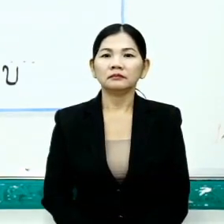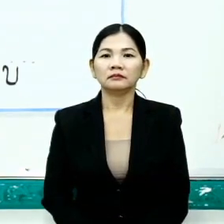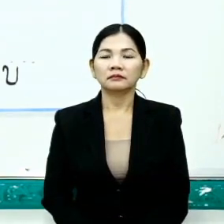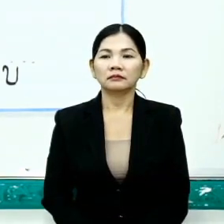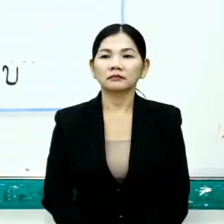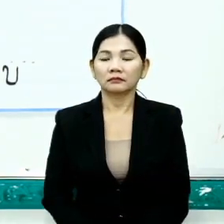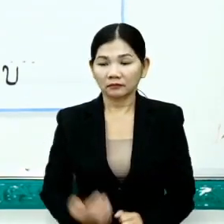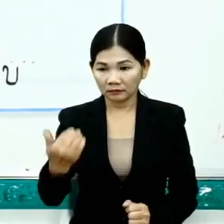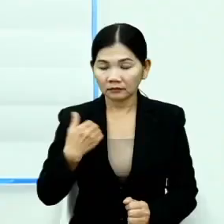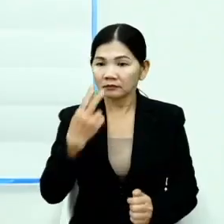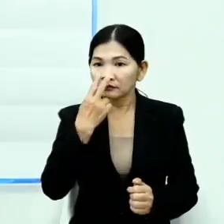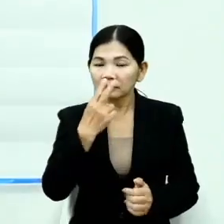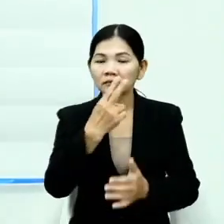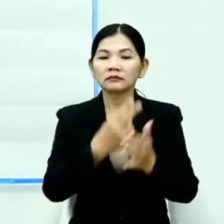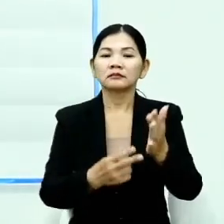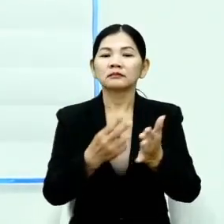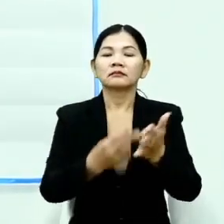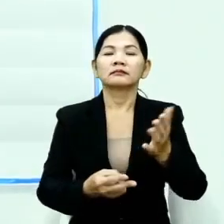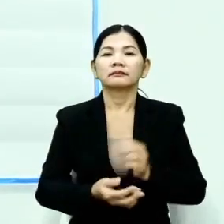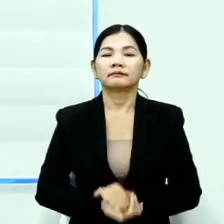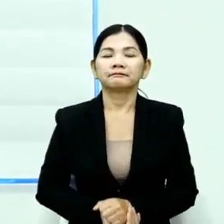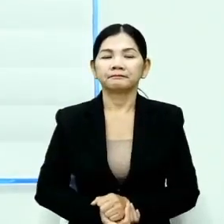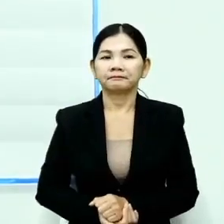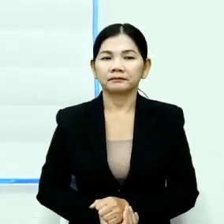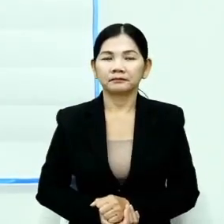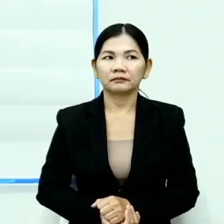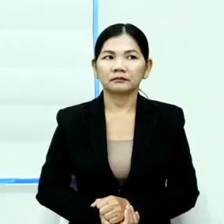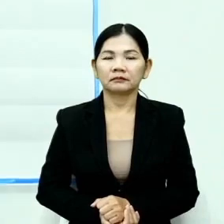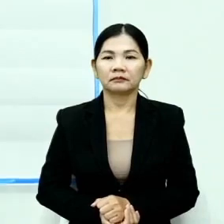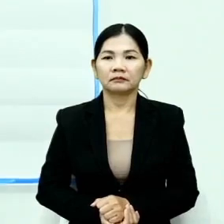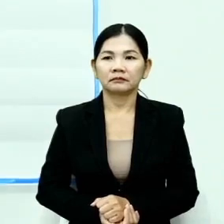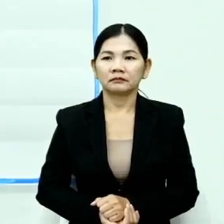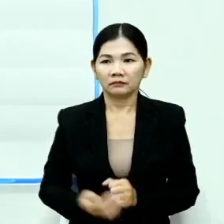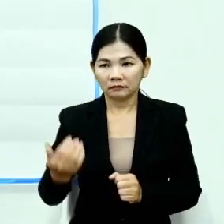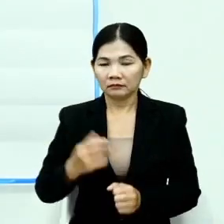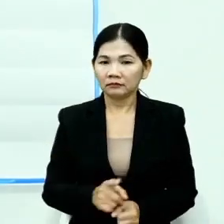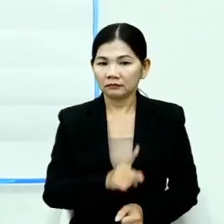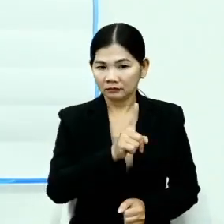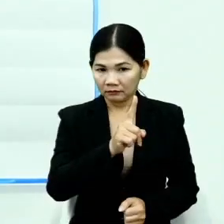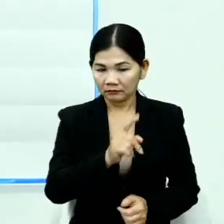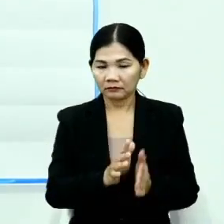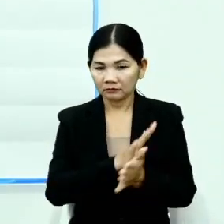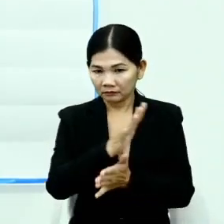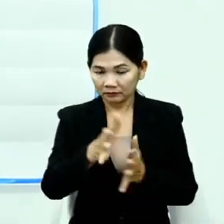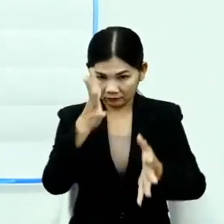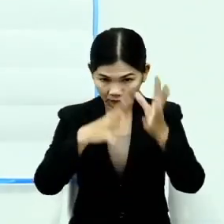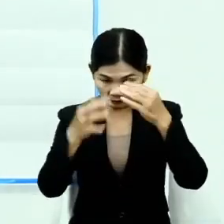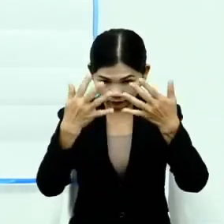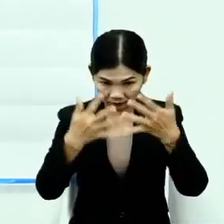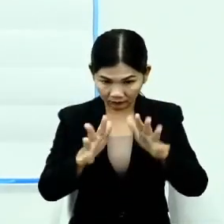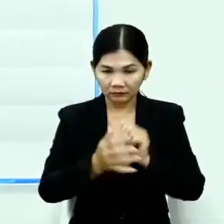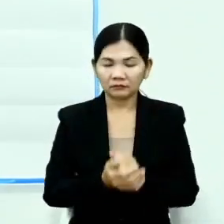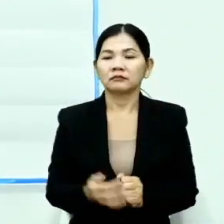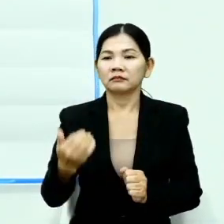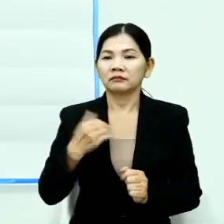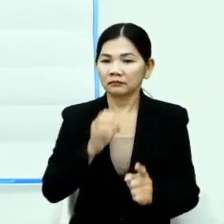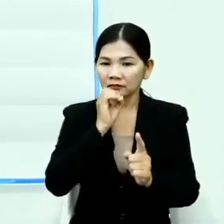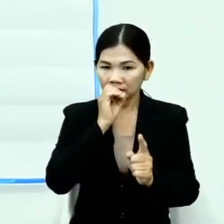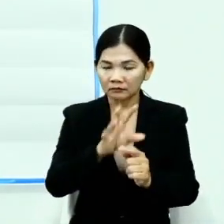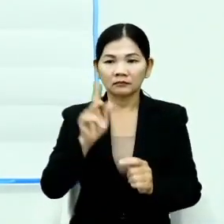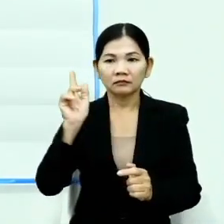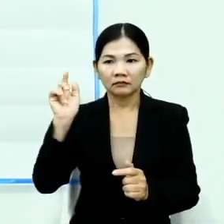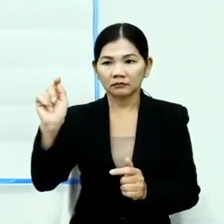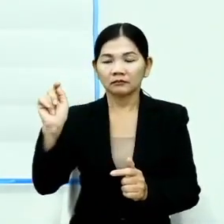ចាមានរូបភាពអ្វីខ្លះកូនមើលចាអញ្ចឹងរូបទី1ដែលយើងបានរៀនរួចកាលពីថ្ងៃមុនអ្នកគ្រូប្រាប់កូនថារូប